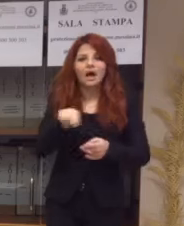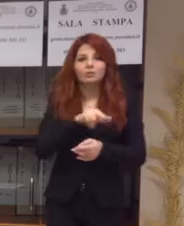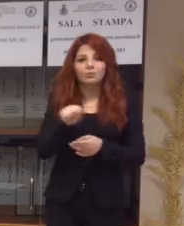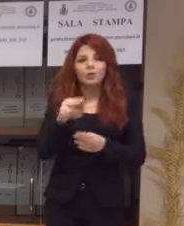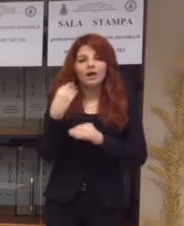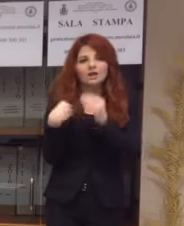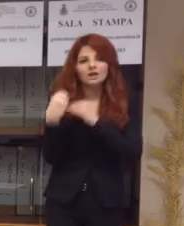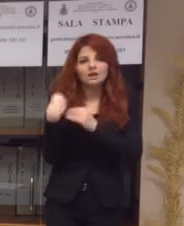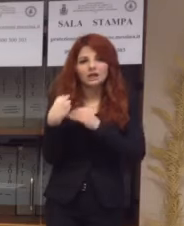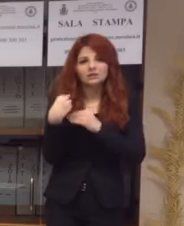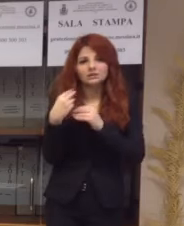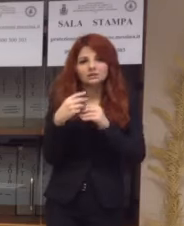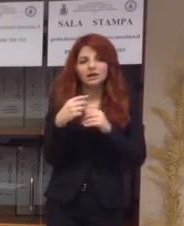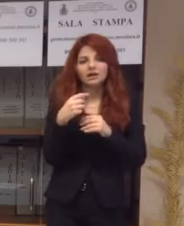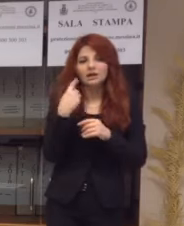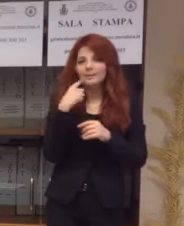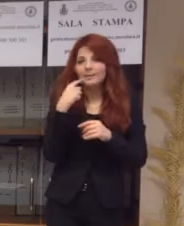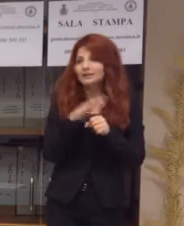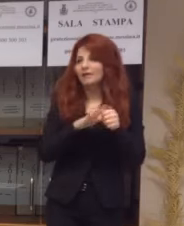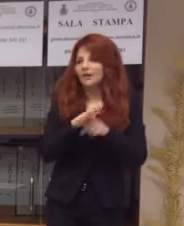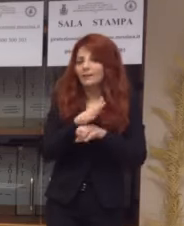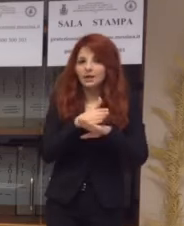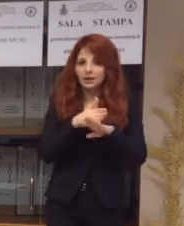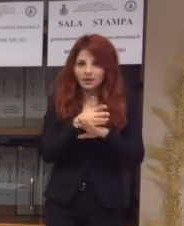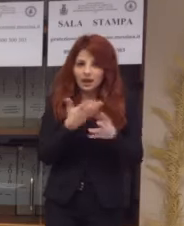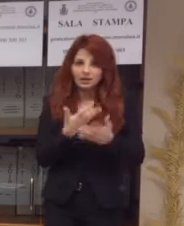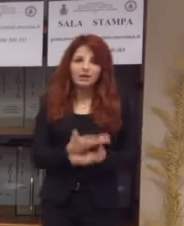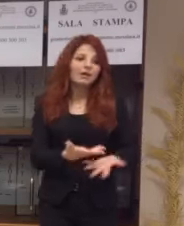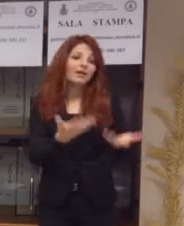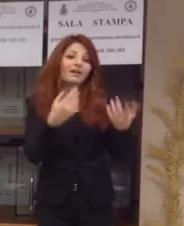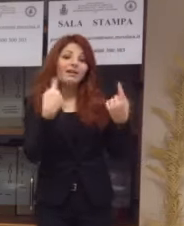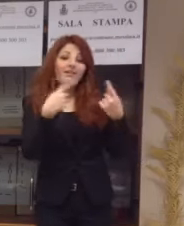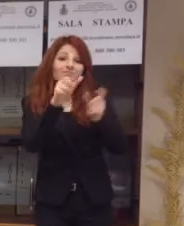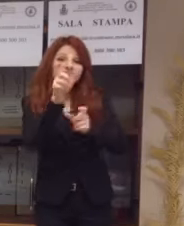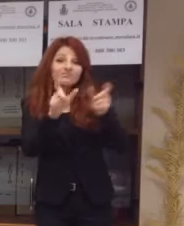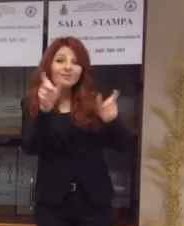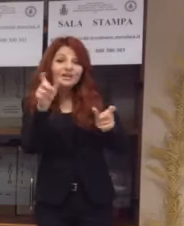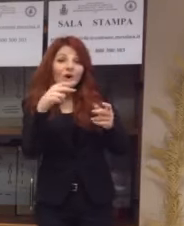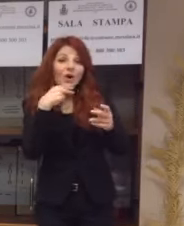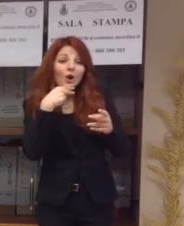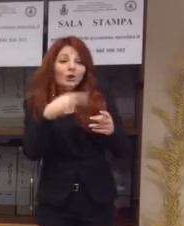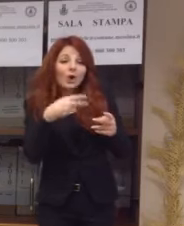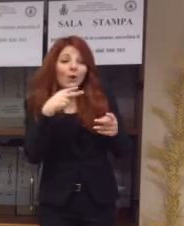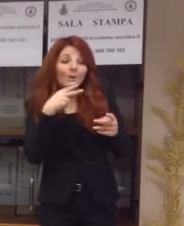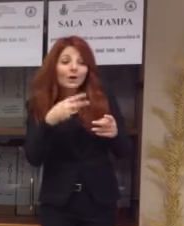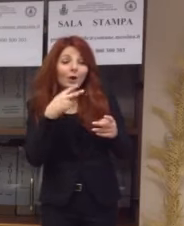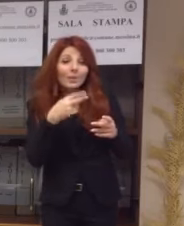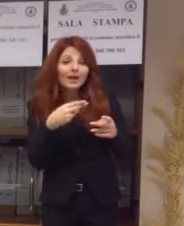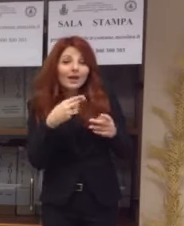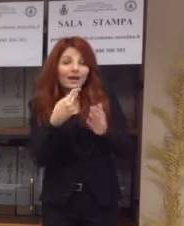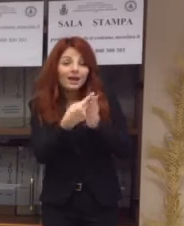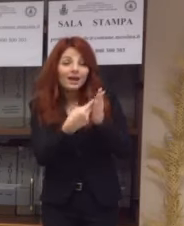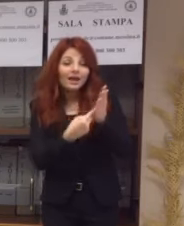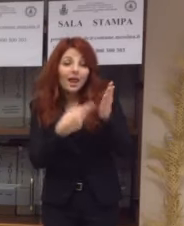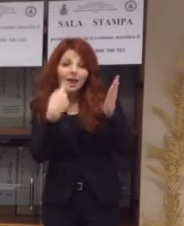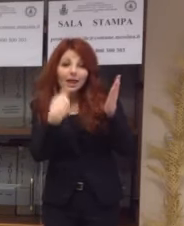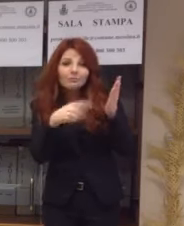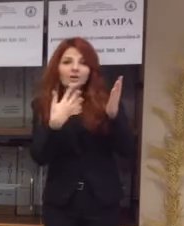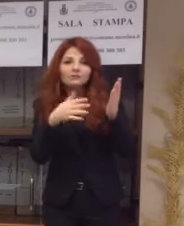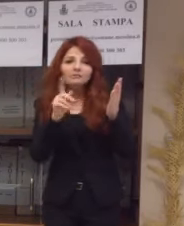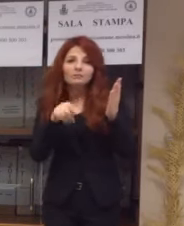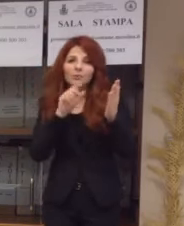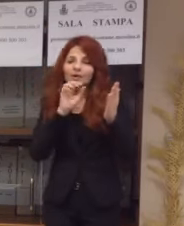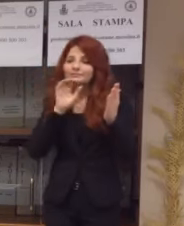Messina. Tra l'altro, sindaco, questi nominativi saranno comunicati anche all'Inps. Io ho sentito il direttore, ho già evidenziato che ci sono